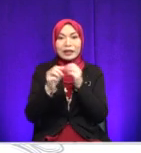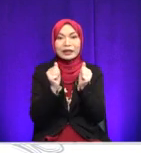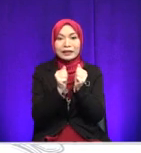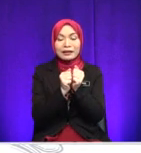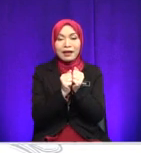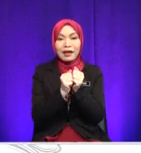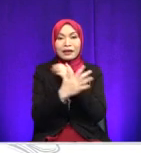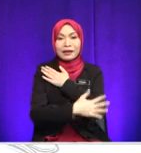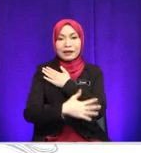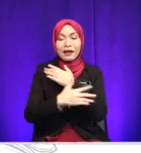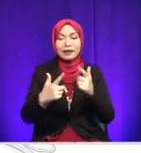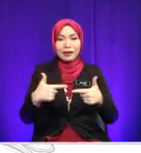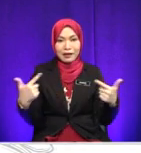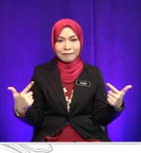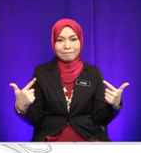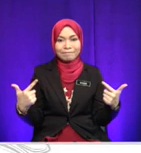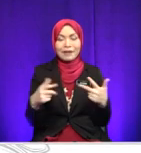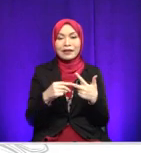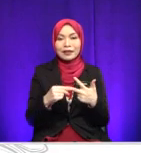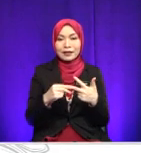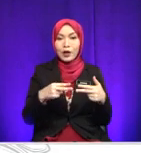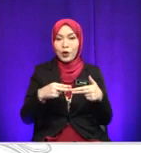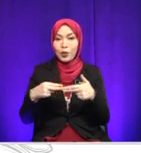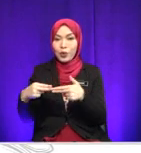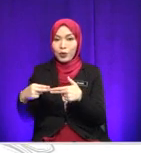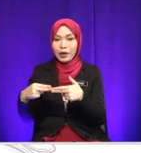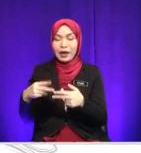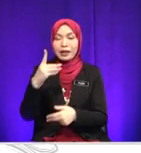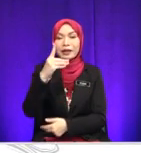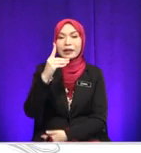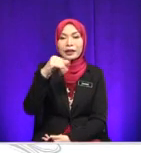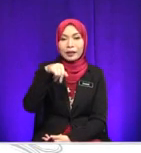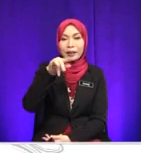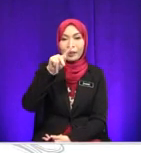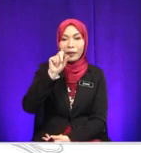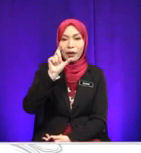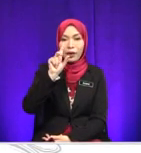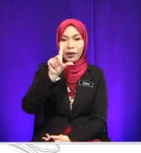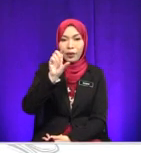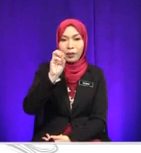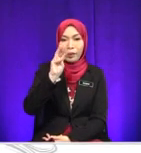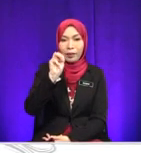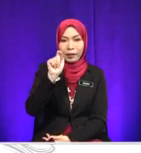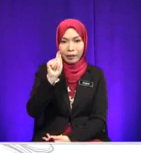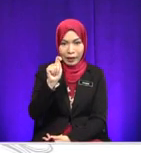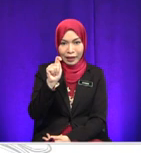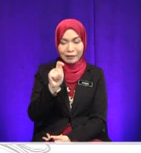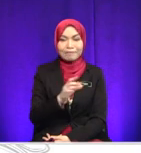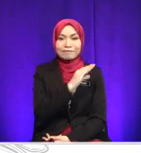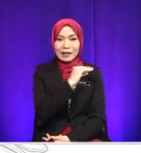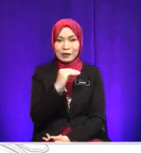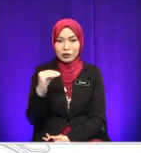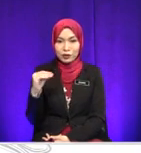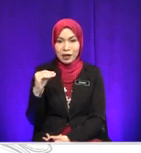perwakilan diplomat, konsul dan perdagangan. Di samping itu juga, penyertaan dalam badan antarabangsa